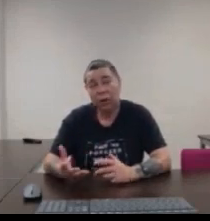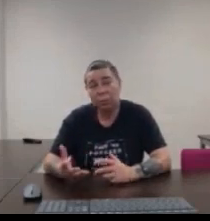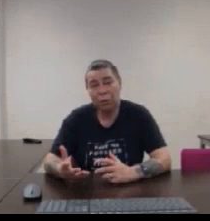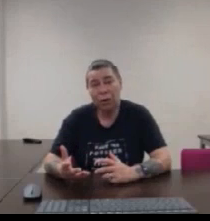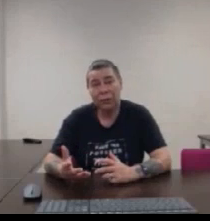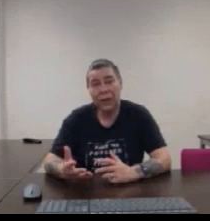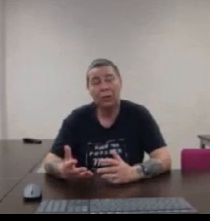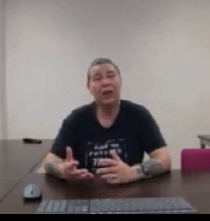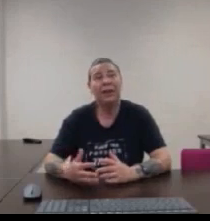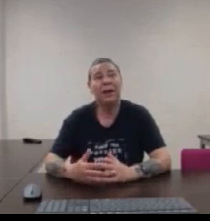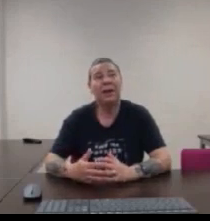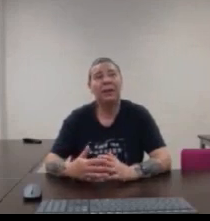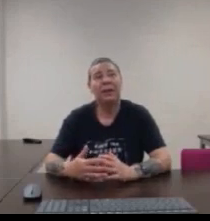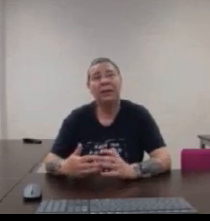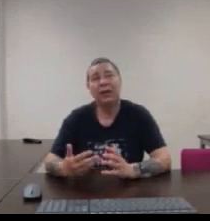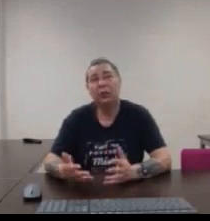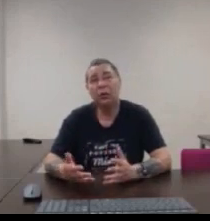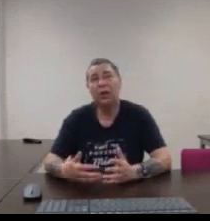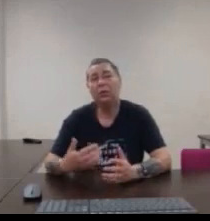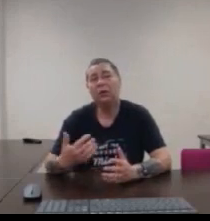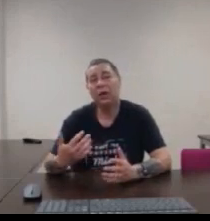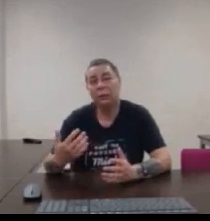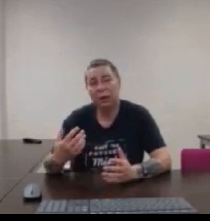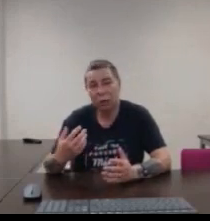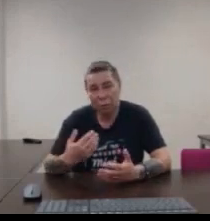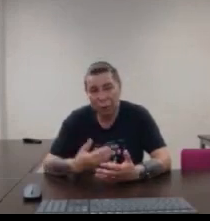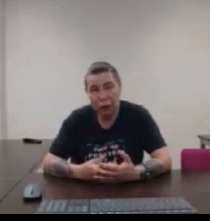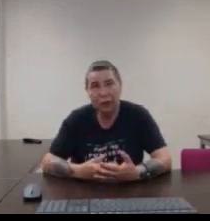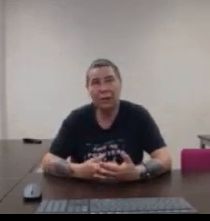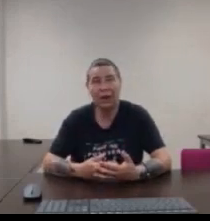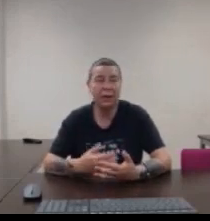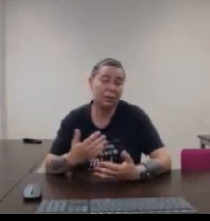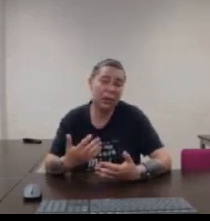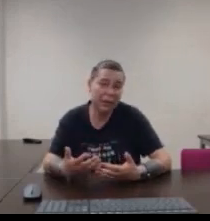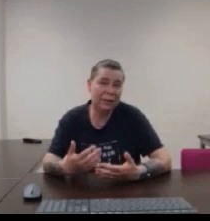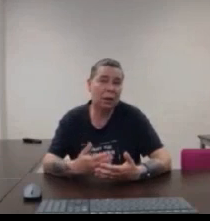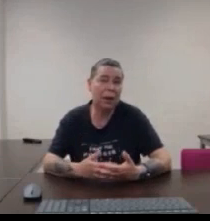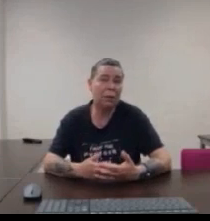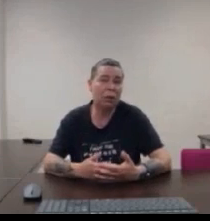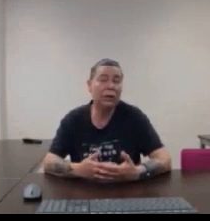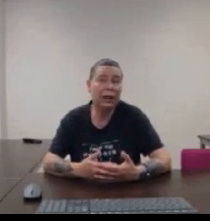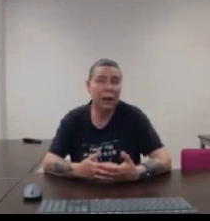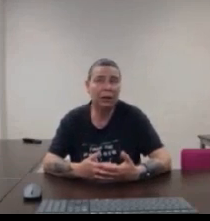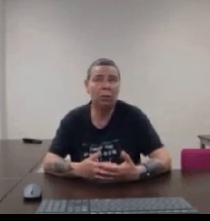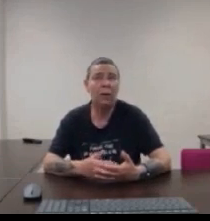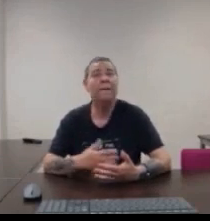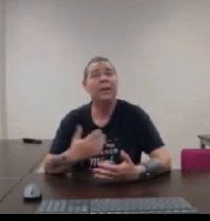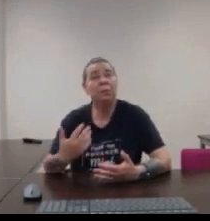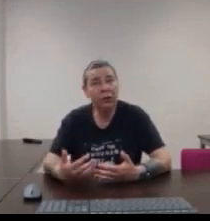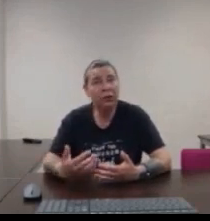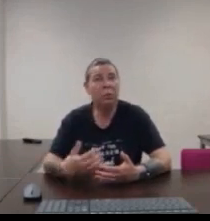Donc, comme pour finalement les TMS, ces symptômes, ils peuvent être présents pendant le travail, mais comme je l'ai dit tout à l'heure par rapport aux maux de tête par